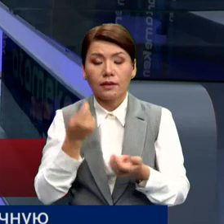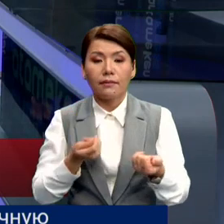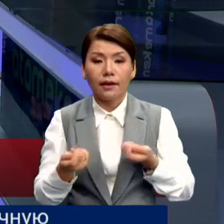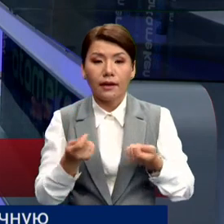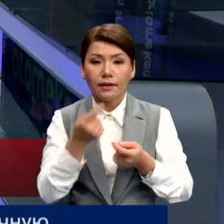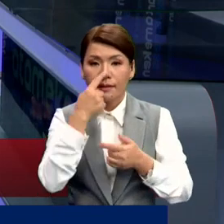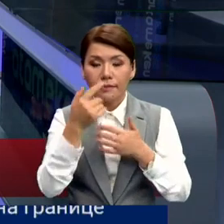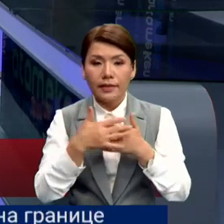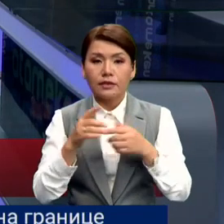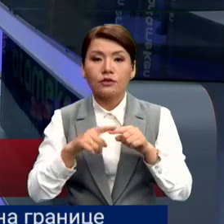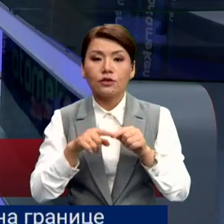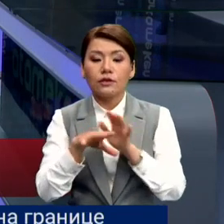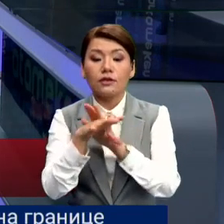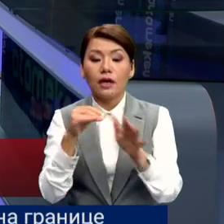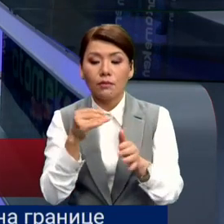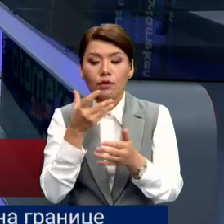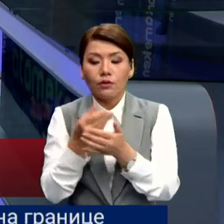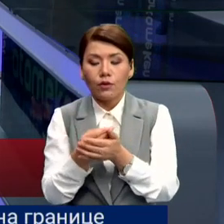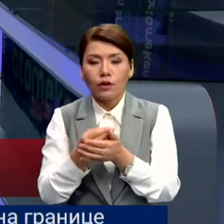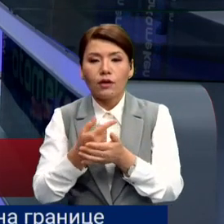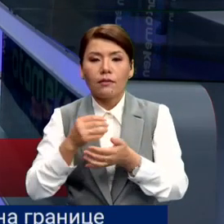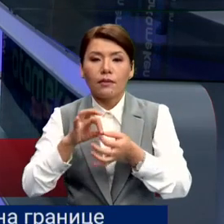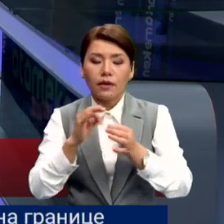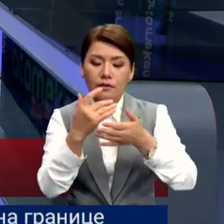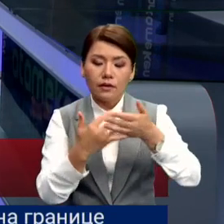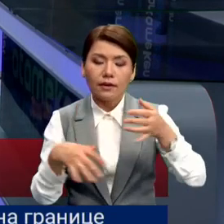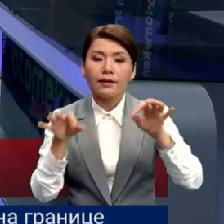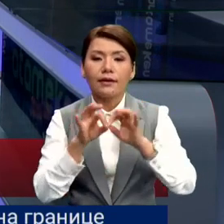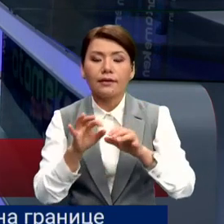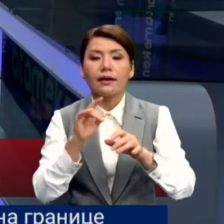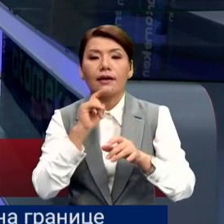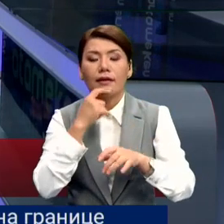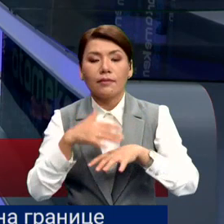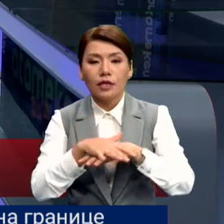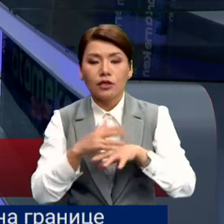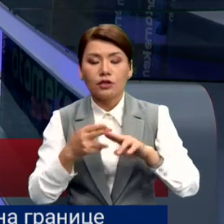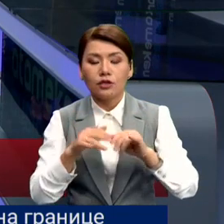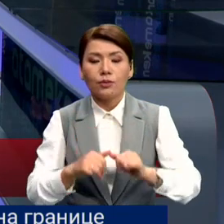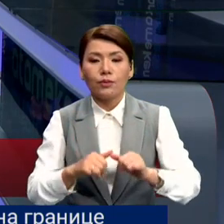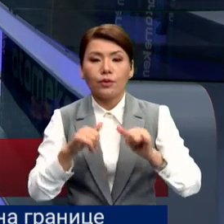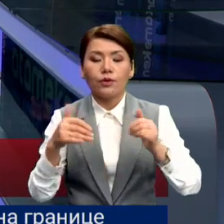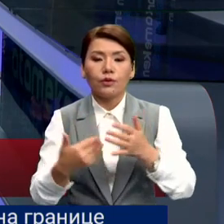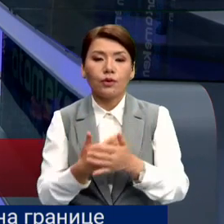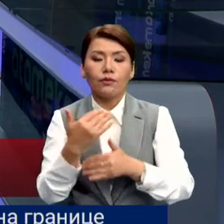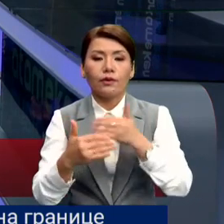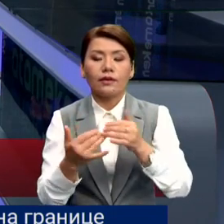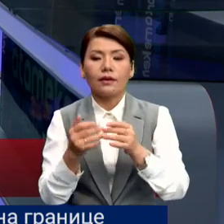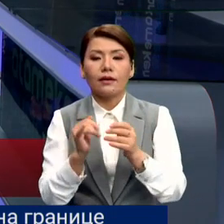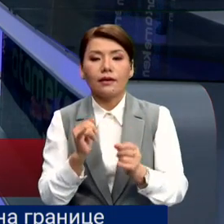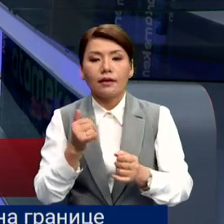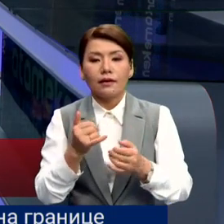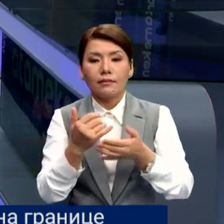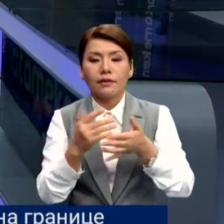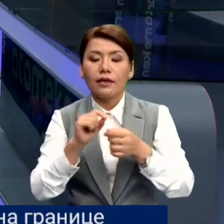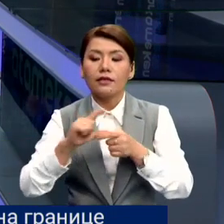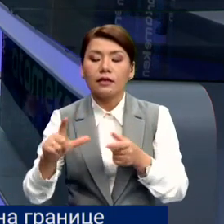жуық арада өзінің сайлауалды тұғырнамасын ұсынады. Онда әлеуметтік экономикалық дамуды көздейтін жаңа бастамалар айтылады делінген